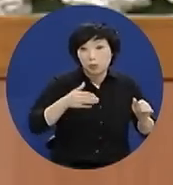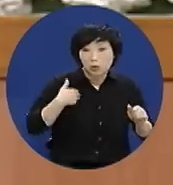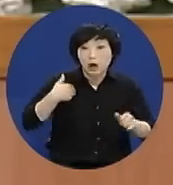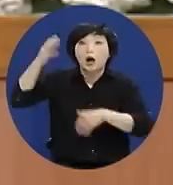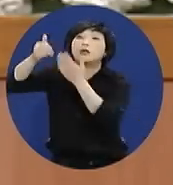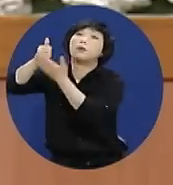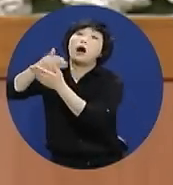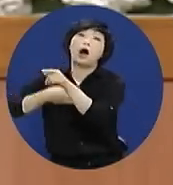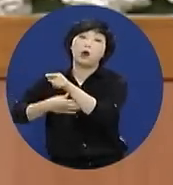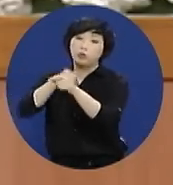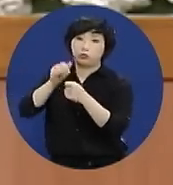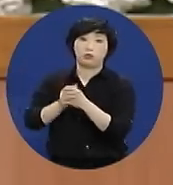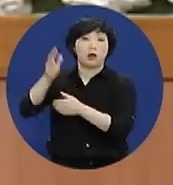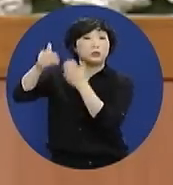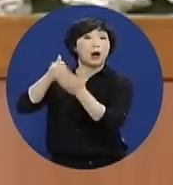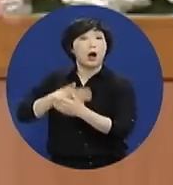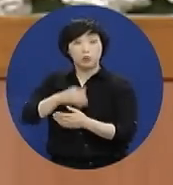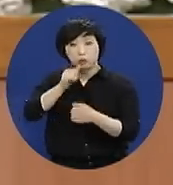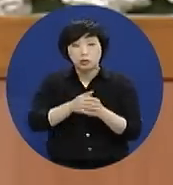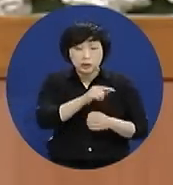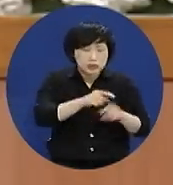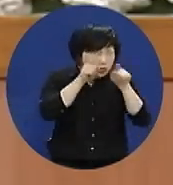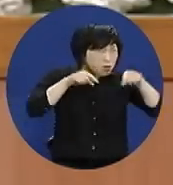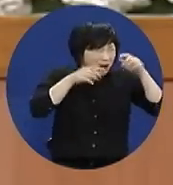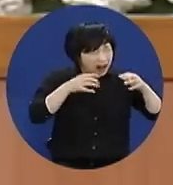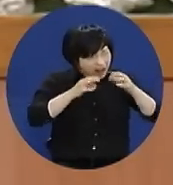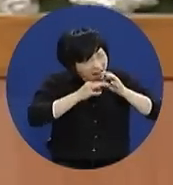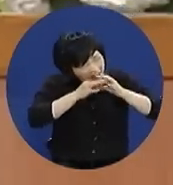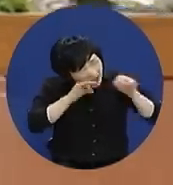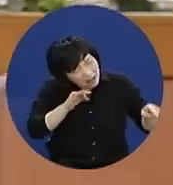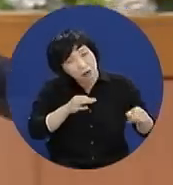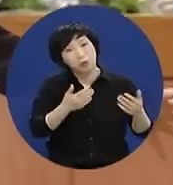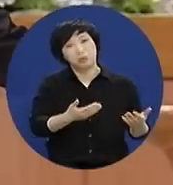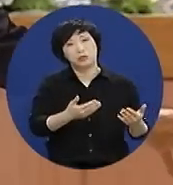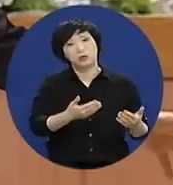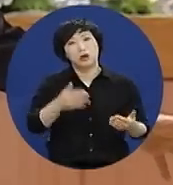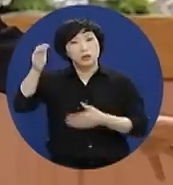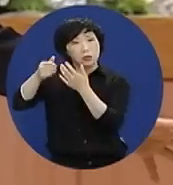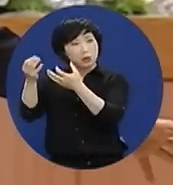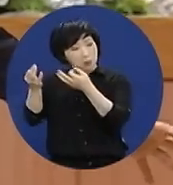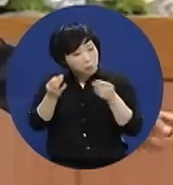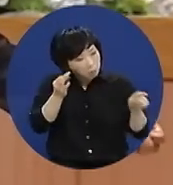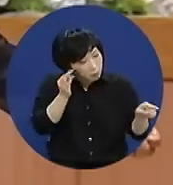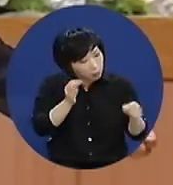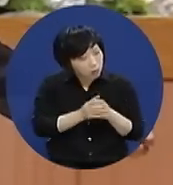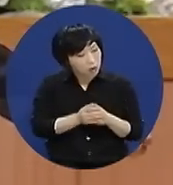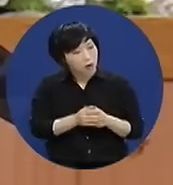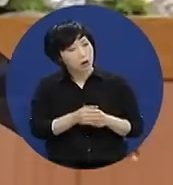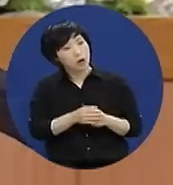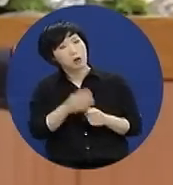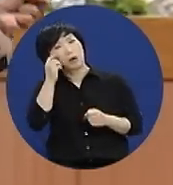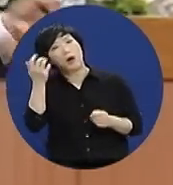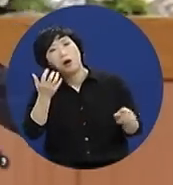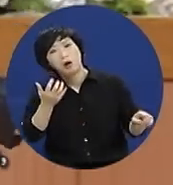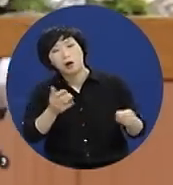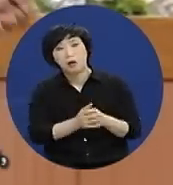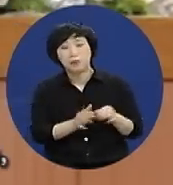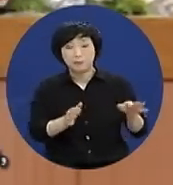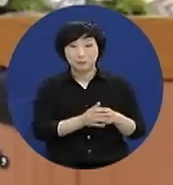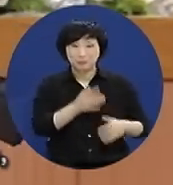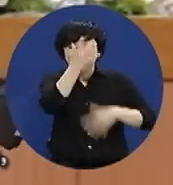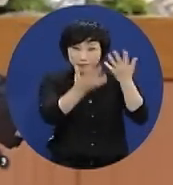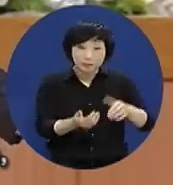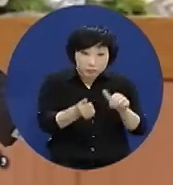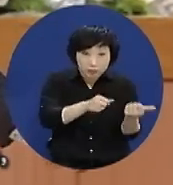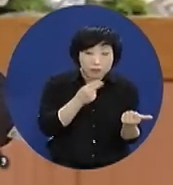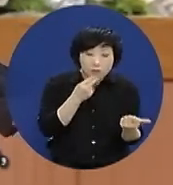です地獄での泣きわめく声どう耐えるんですかそこで萌えもせ